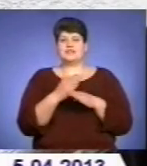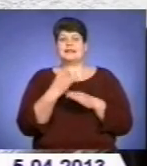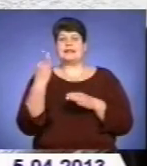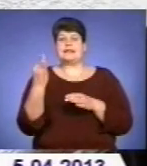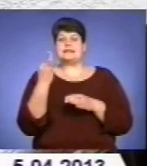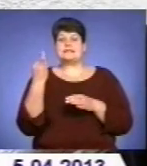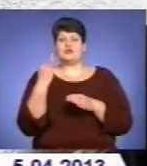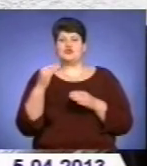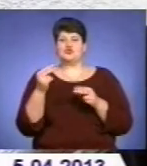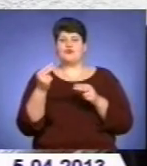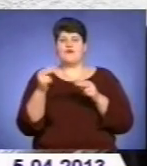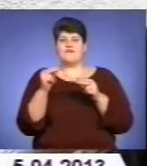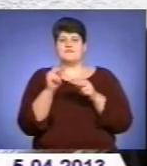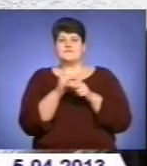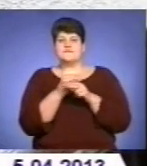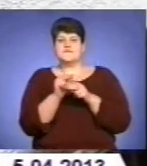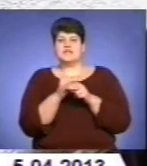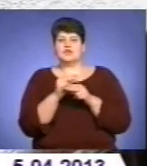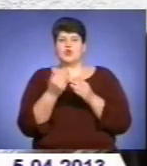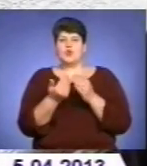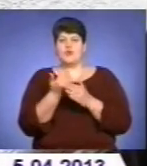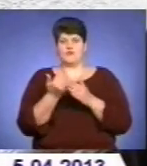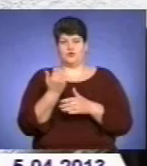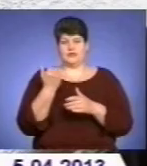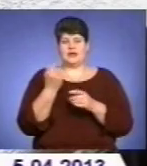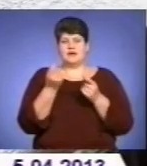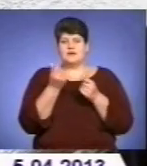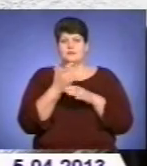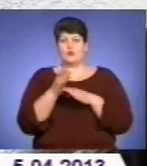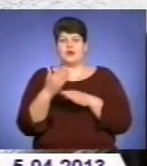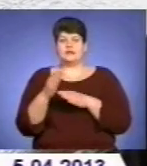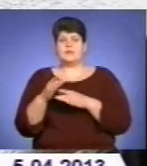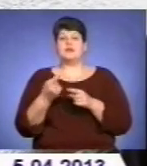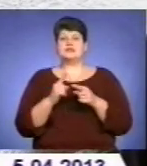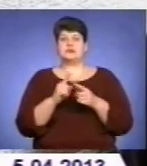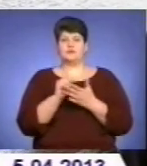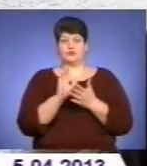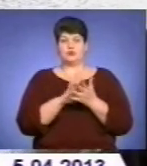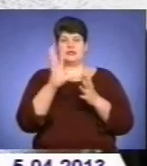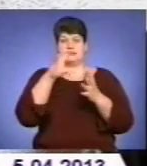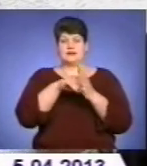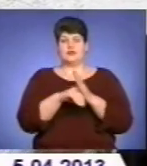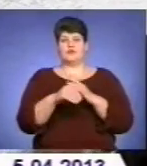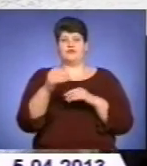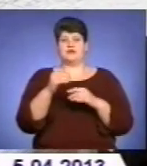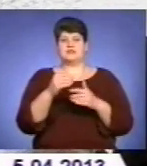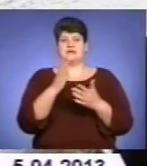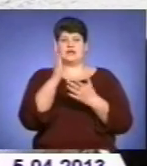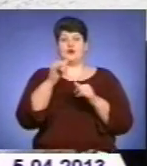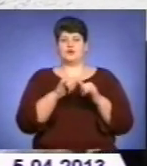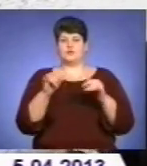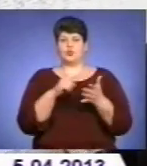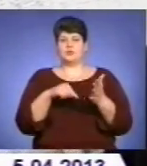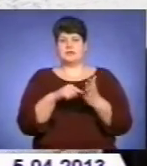історично відновлюваною, поетапно. Але це має бути вже і закладено в стратегії розвитку міста. Це має